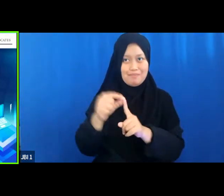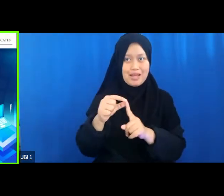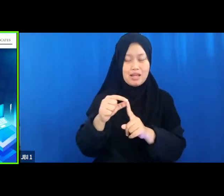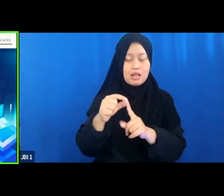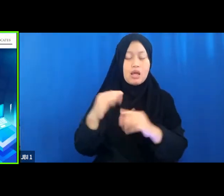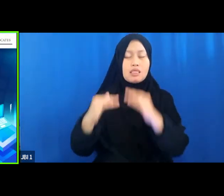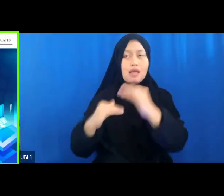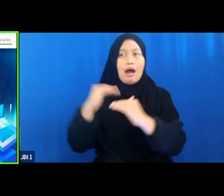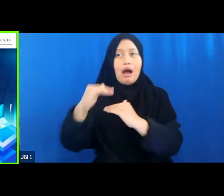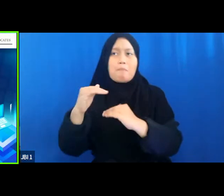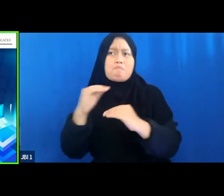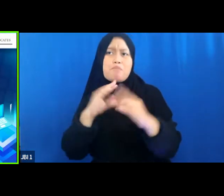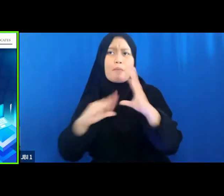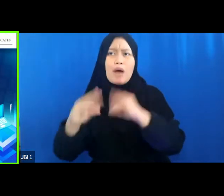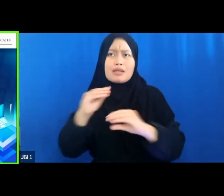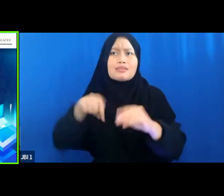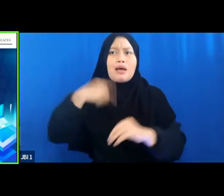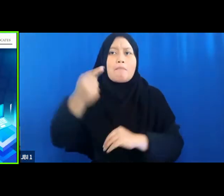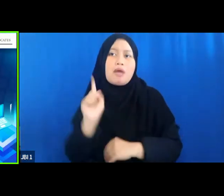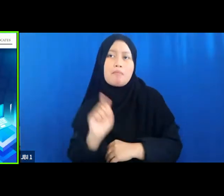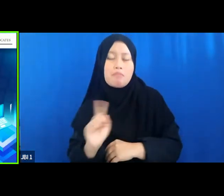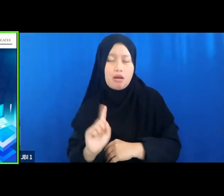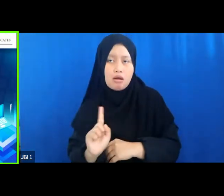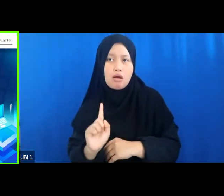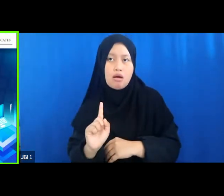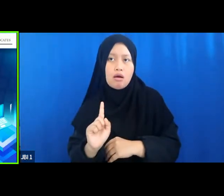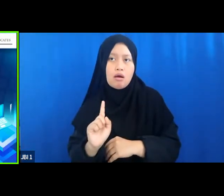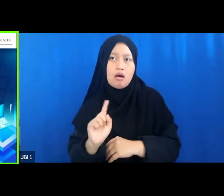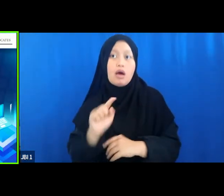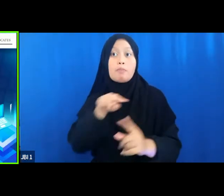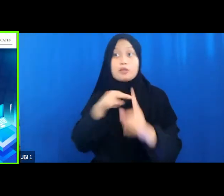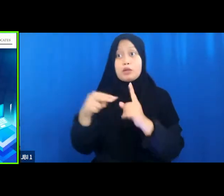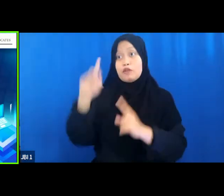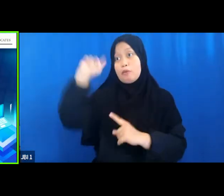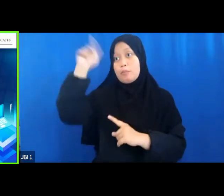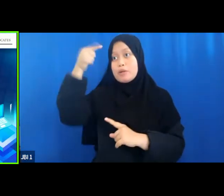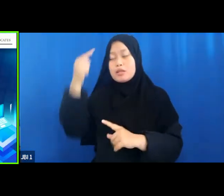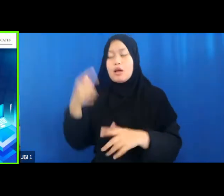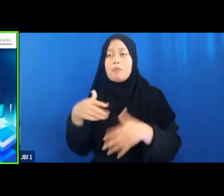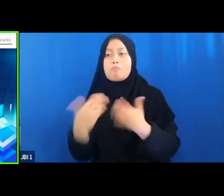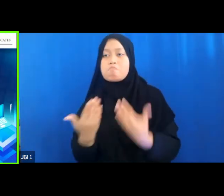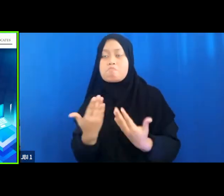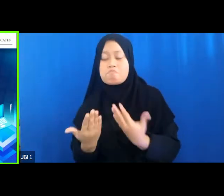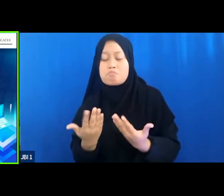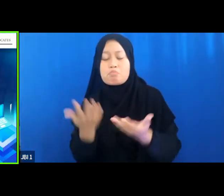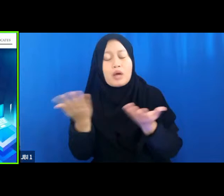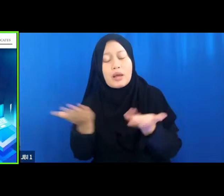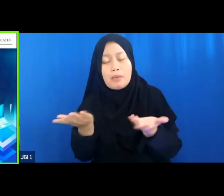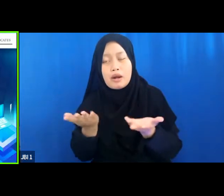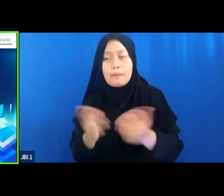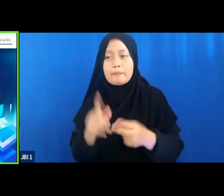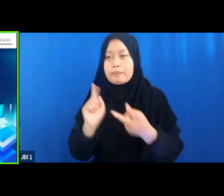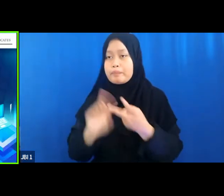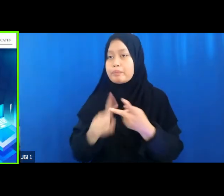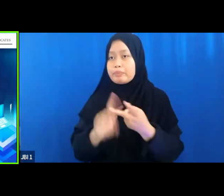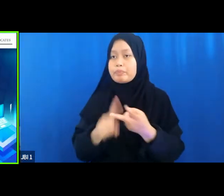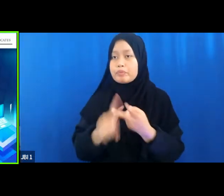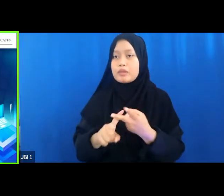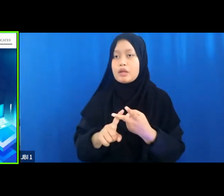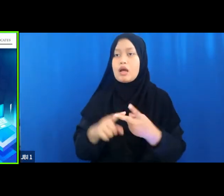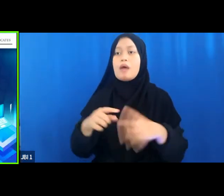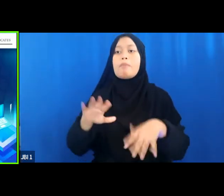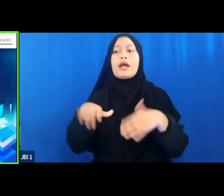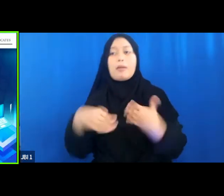kita ingin tahu Sudah sampai mana dari perspektif garmenia dalam hal ini ya terus ke juga bagaimana APBD